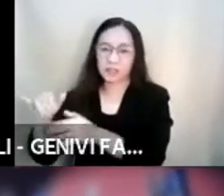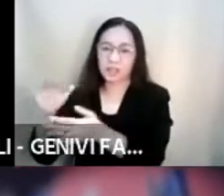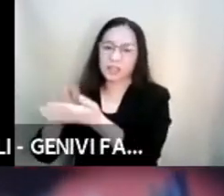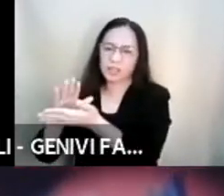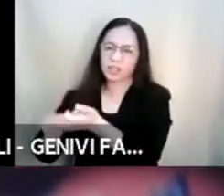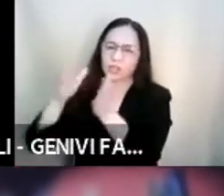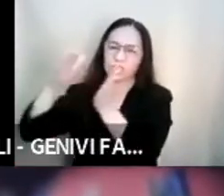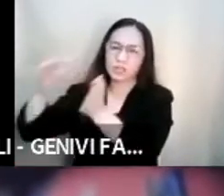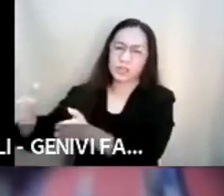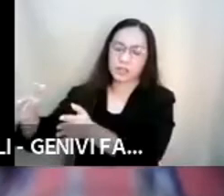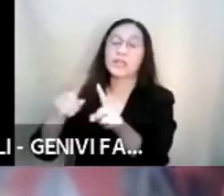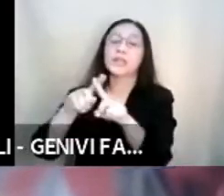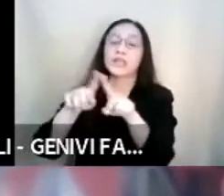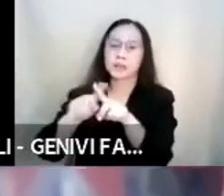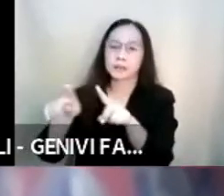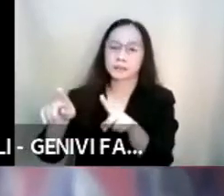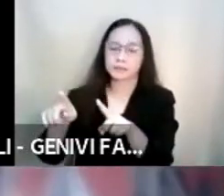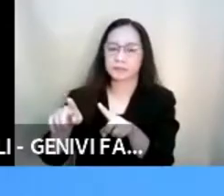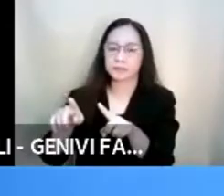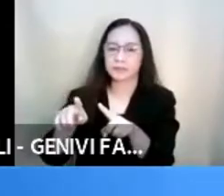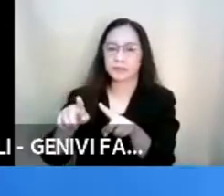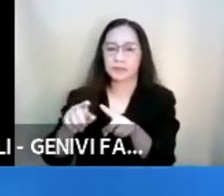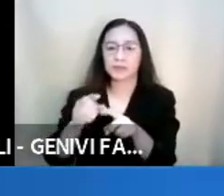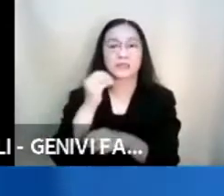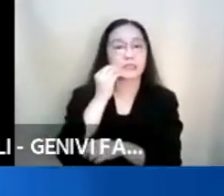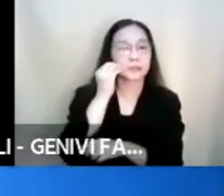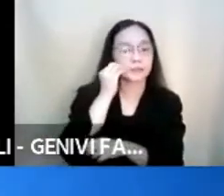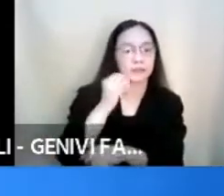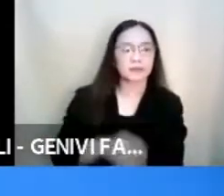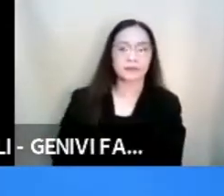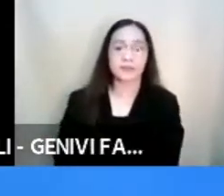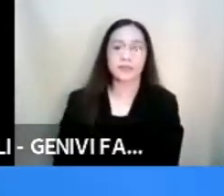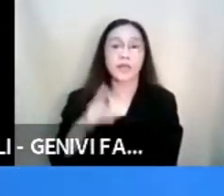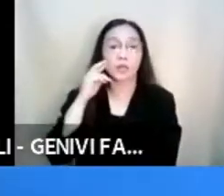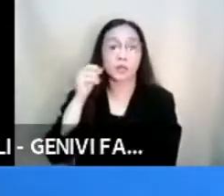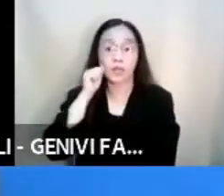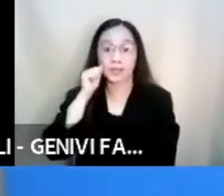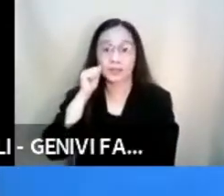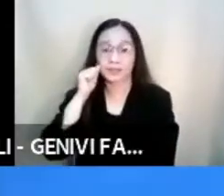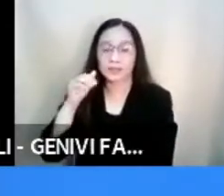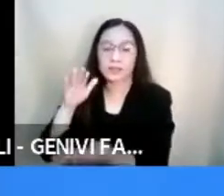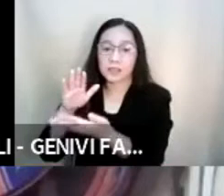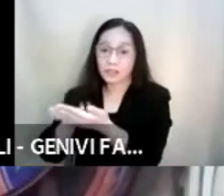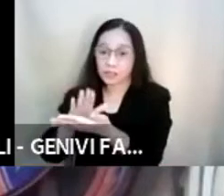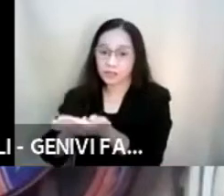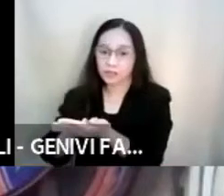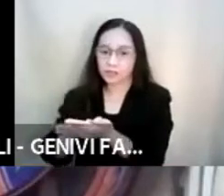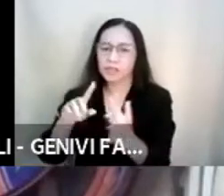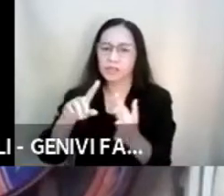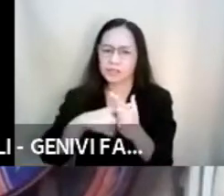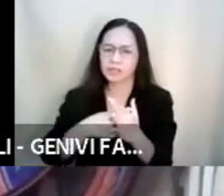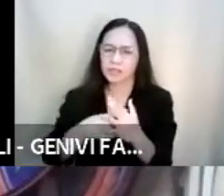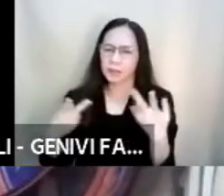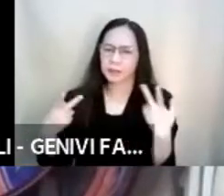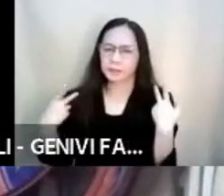yung sa school, iba yung sa bahay nyo, sabi ko pang gano'n. Si Rosan sa school, doon na siya nag-start nung meron na